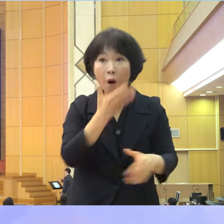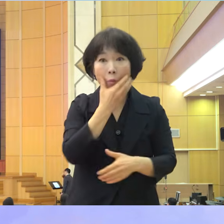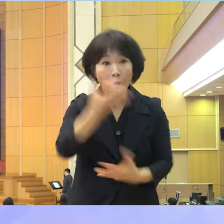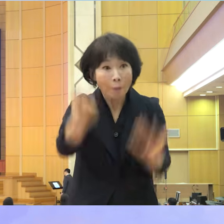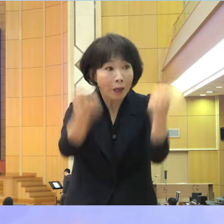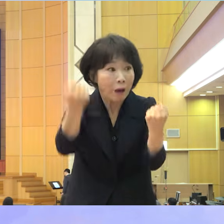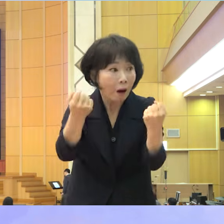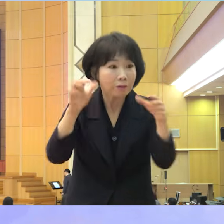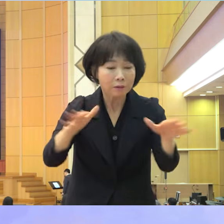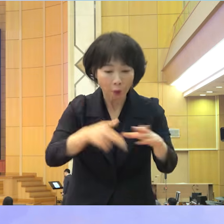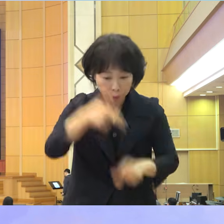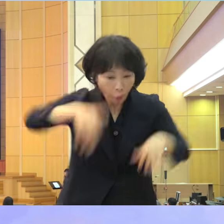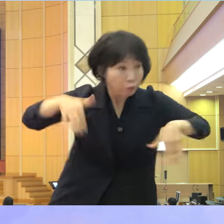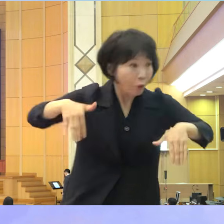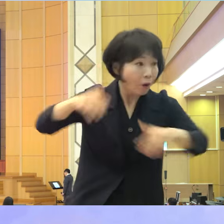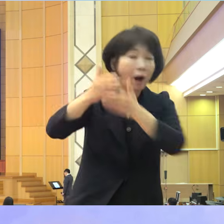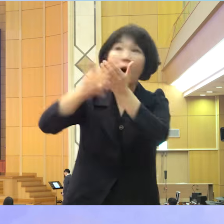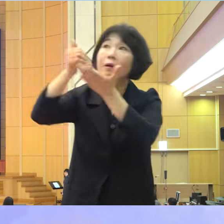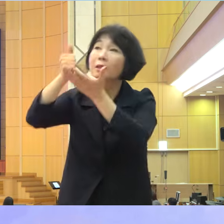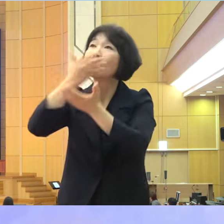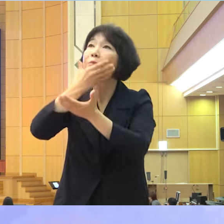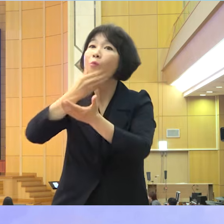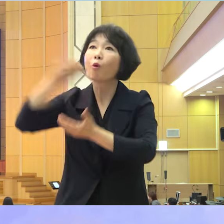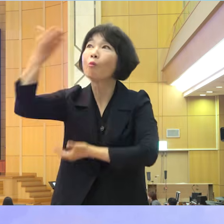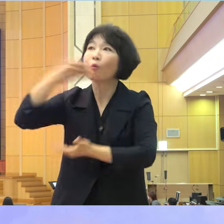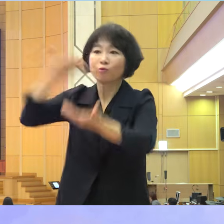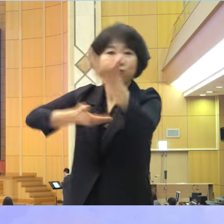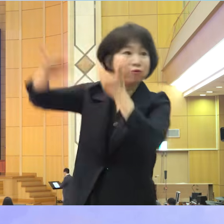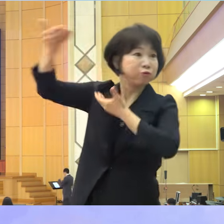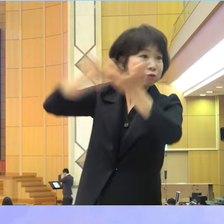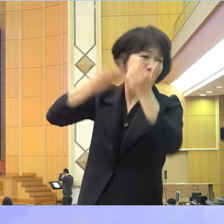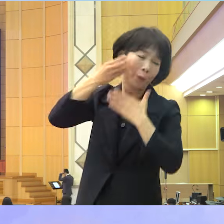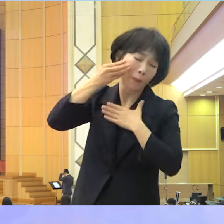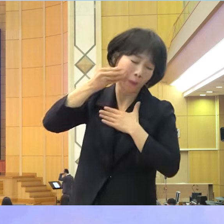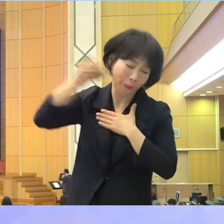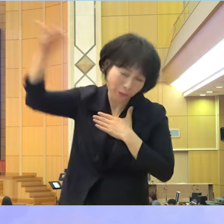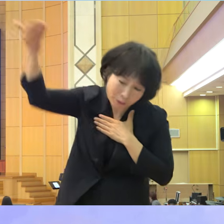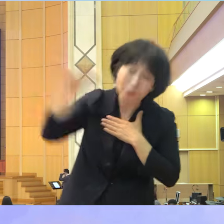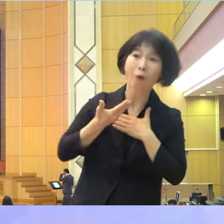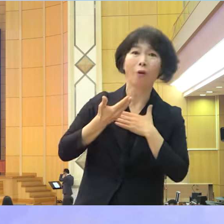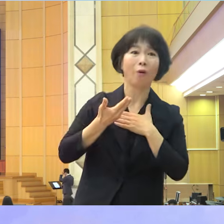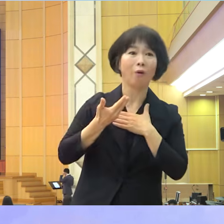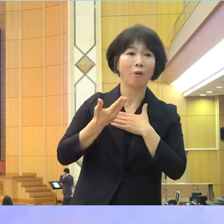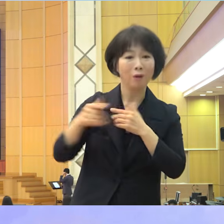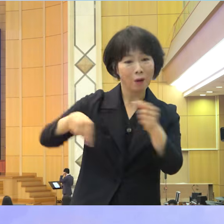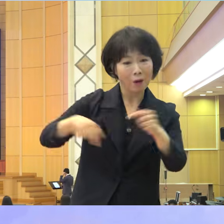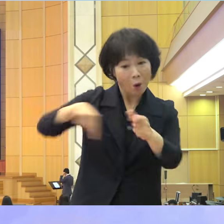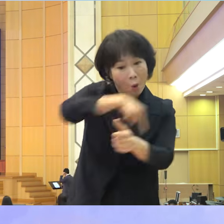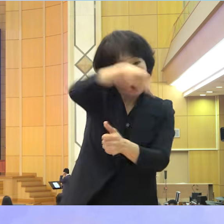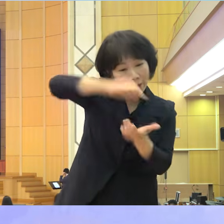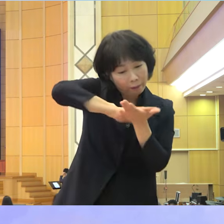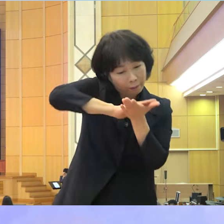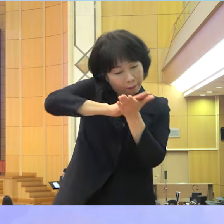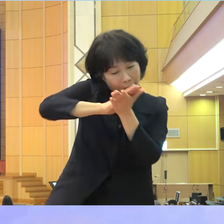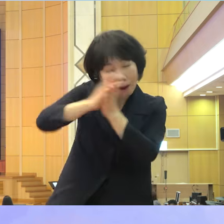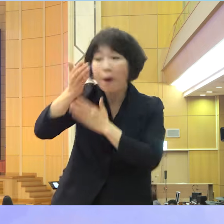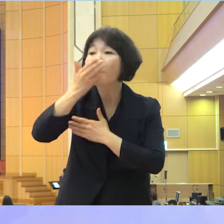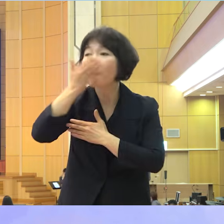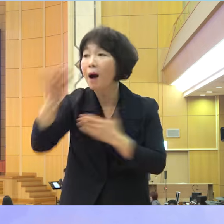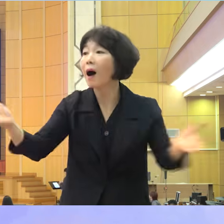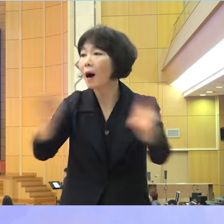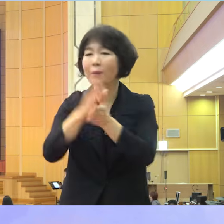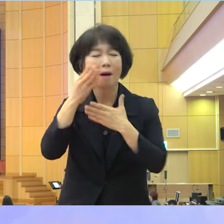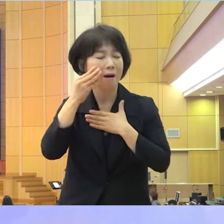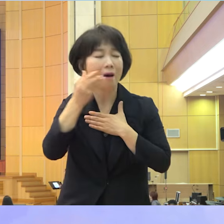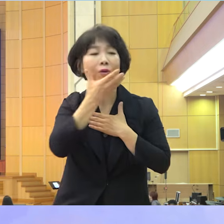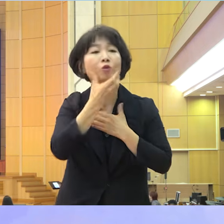같아도 아브라함이 하나님께 복 받고 가나안 땅 갔더니 가나안 땅은 황무지 같은 땅, 광야 같은 땅, 사람이 살 수 없는 땅인데 젖과